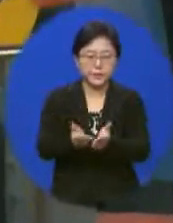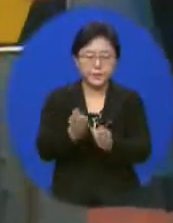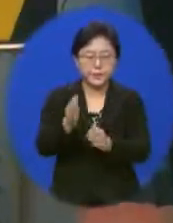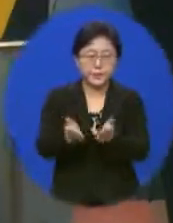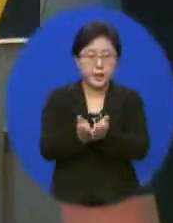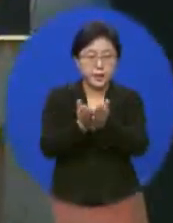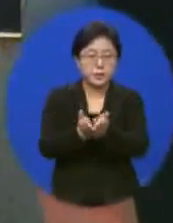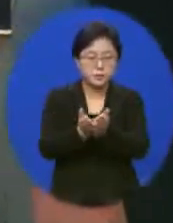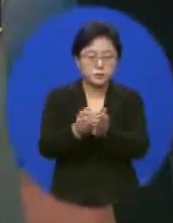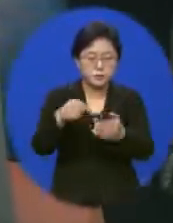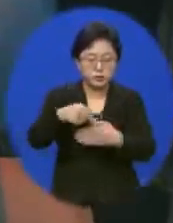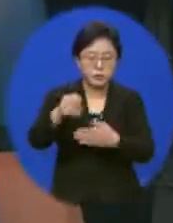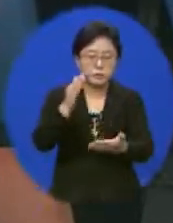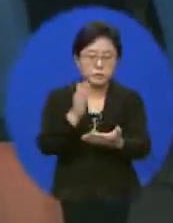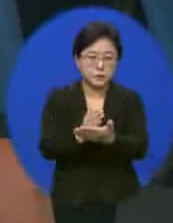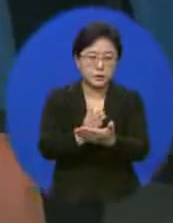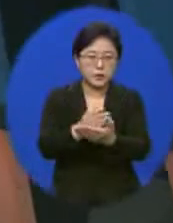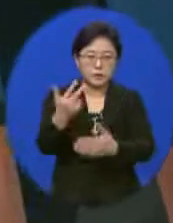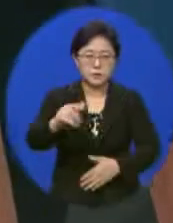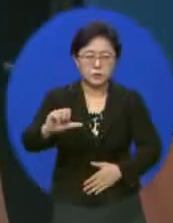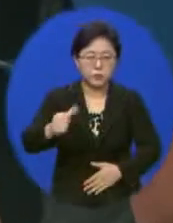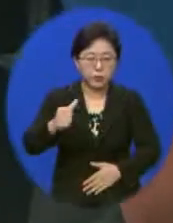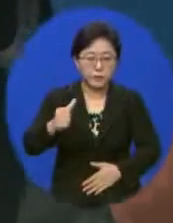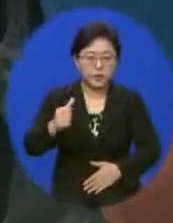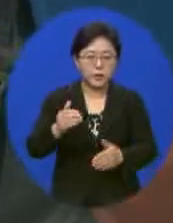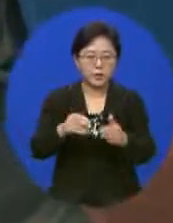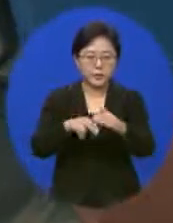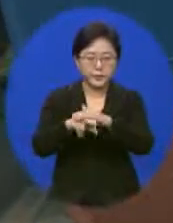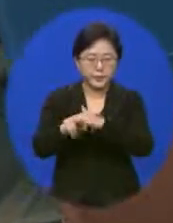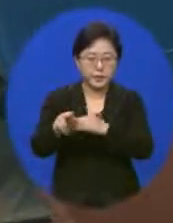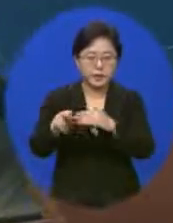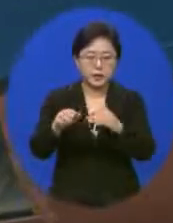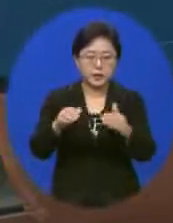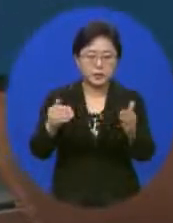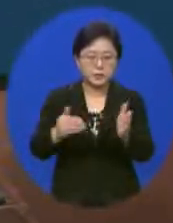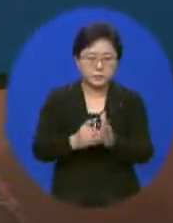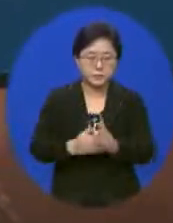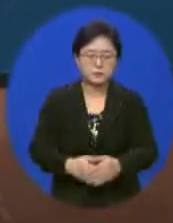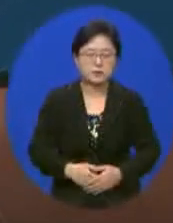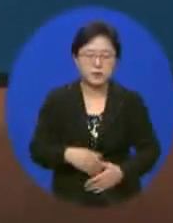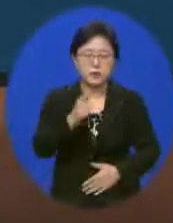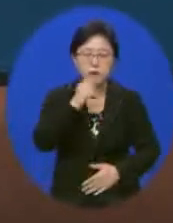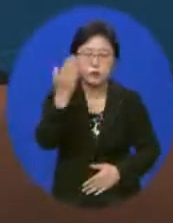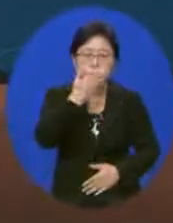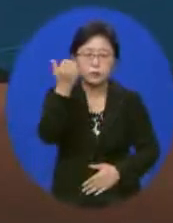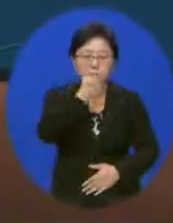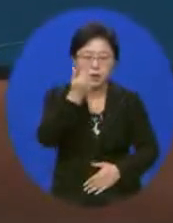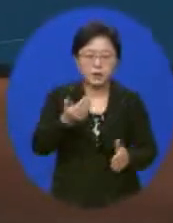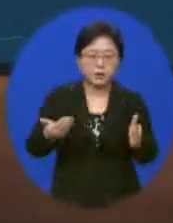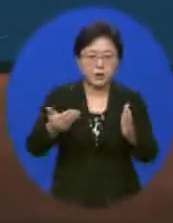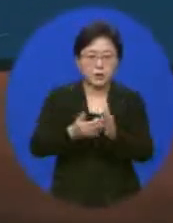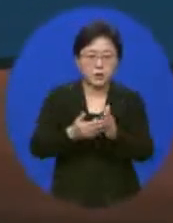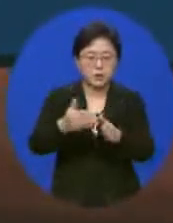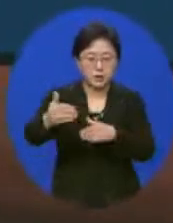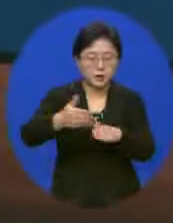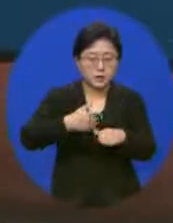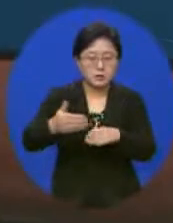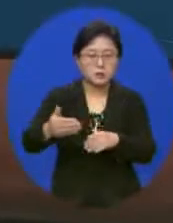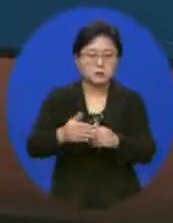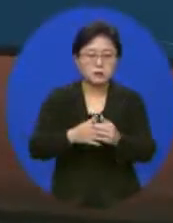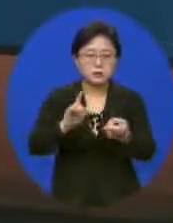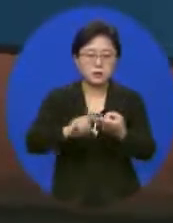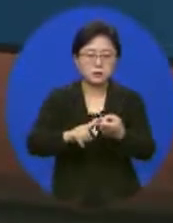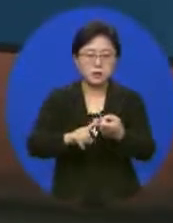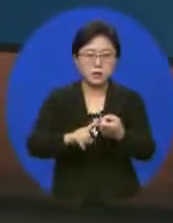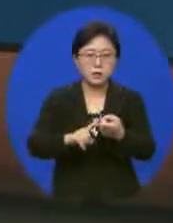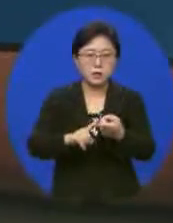출항을 통제하고 관내 7,500여 척의 어선들은 피항 조치를 내린 상태입니다. 여수 광양항도 항만에 입출항하는 상선들에